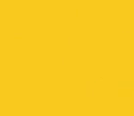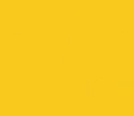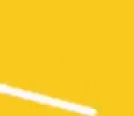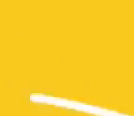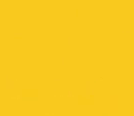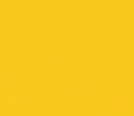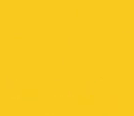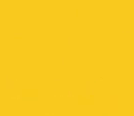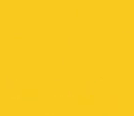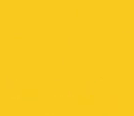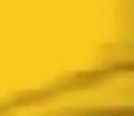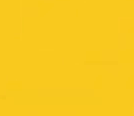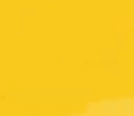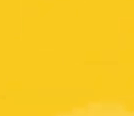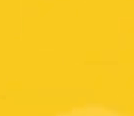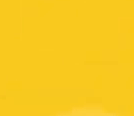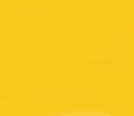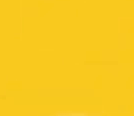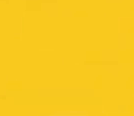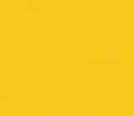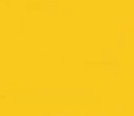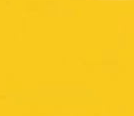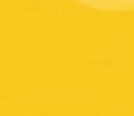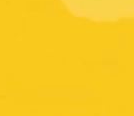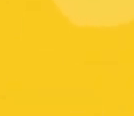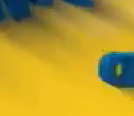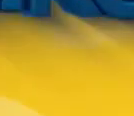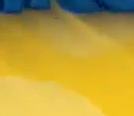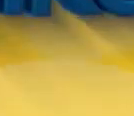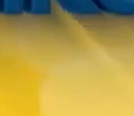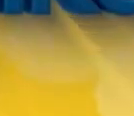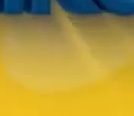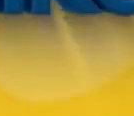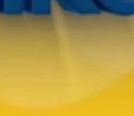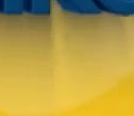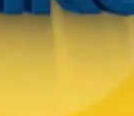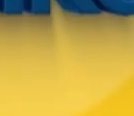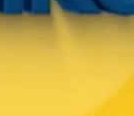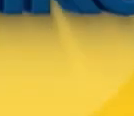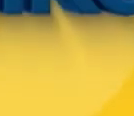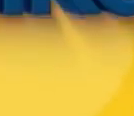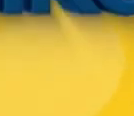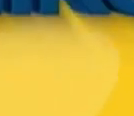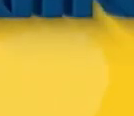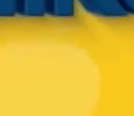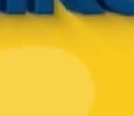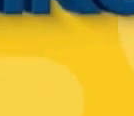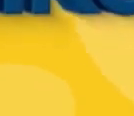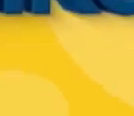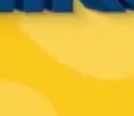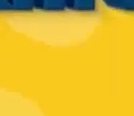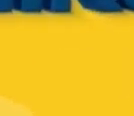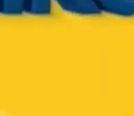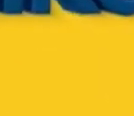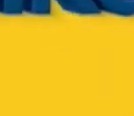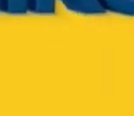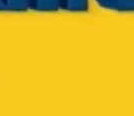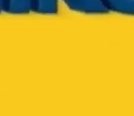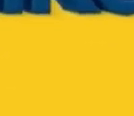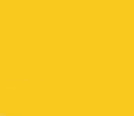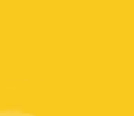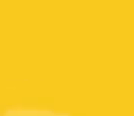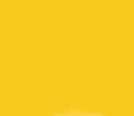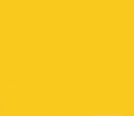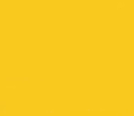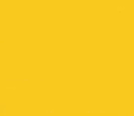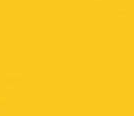ki? Oyagala okuba olwali? MTN My Paka Paka. Kati ekuwa eddakiika nyingi. Osobola okwogera. Funa My Paka Paka Voice